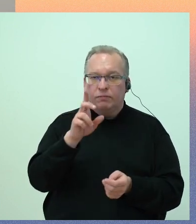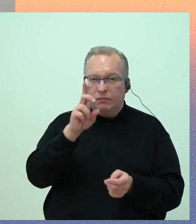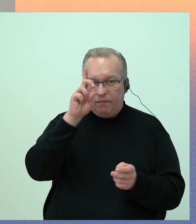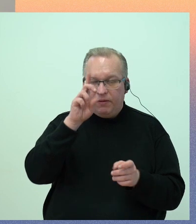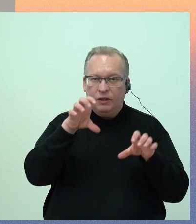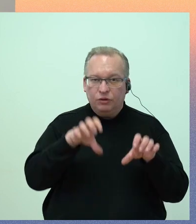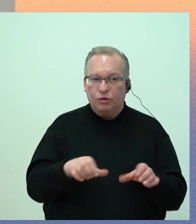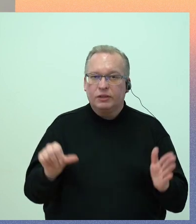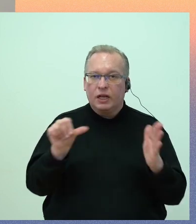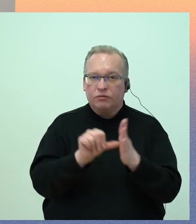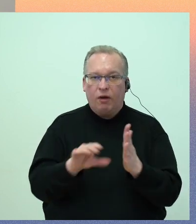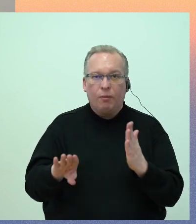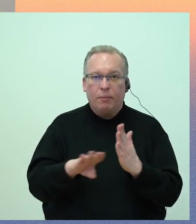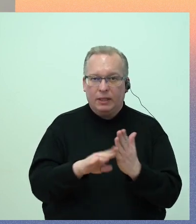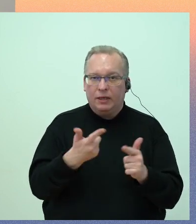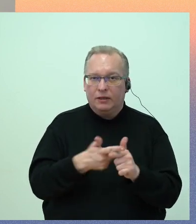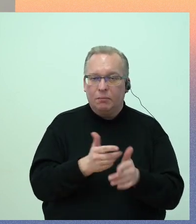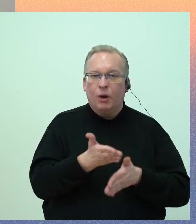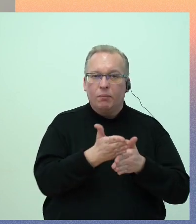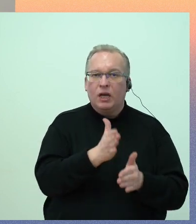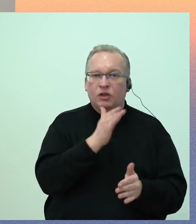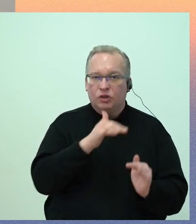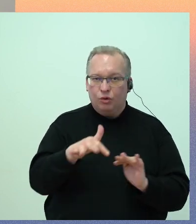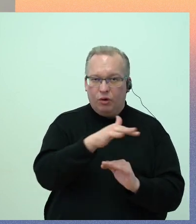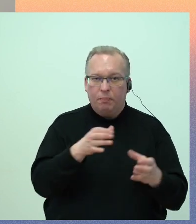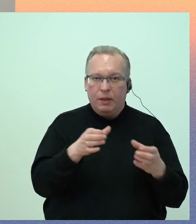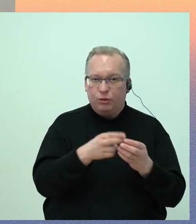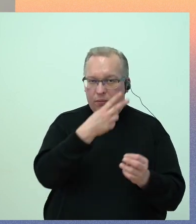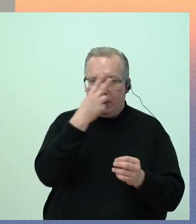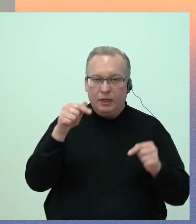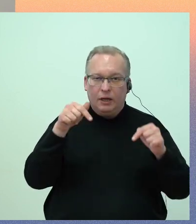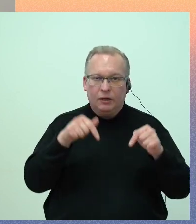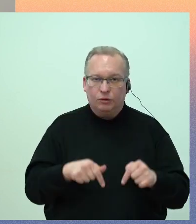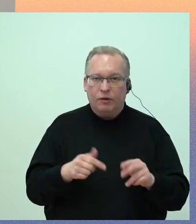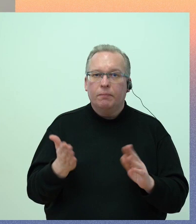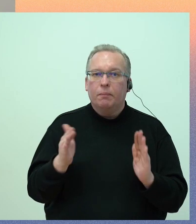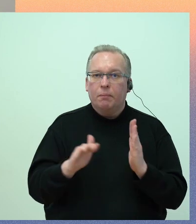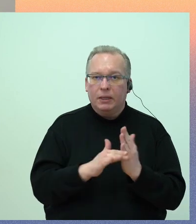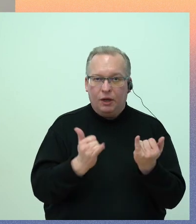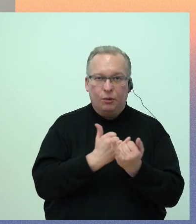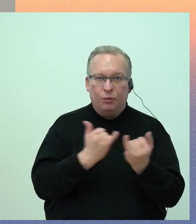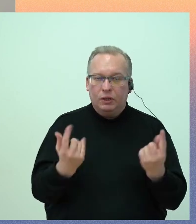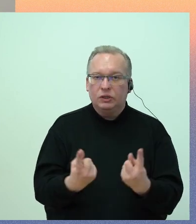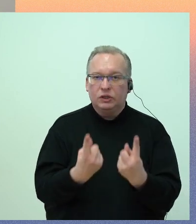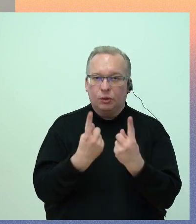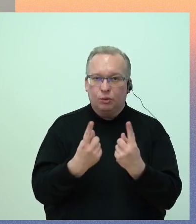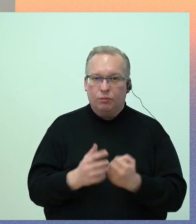atstovus, padėkite labiau žydų bendruomeniai Lietuvoje ir padėkite užtikrinti